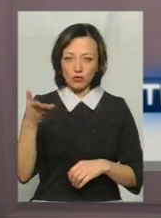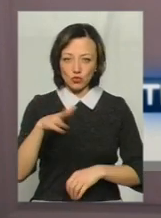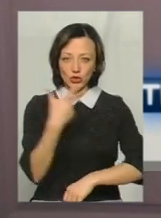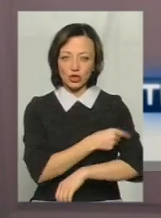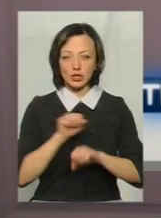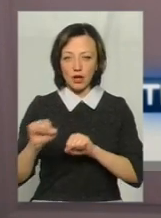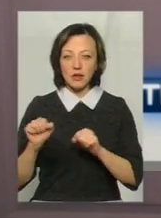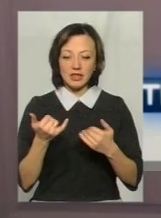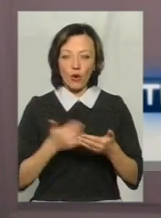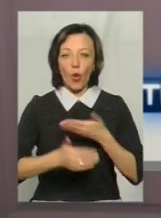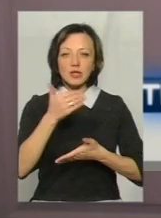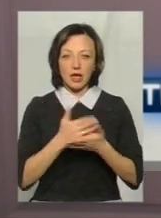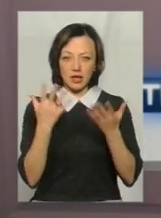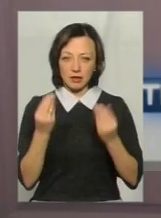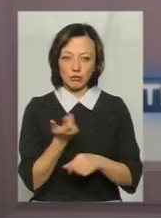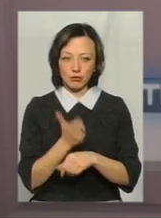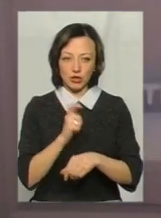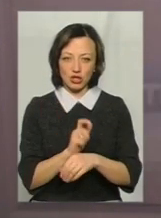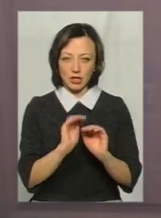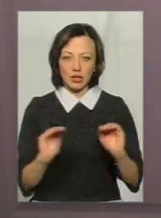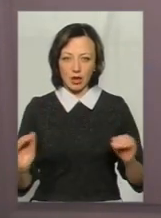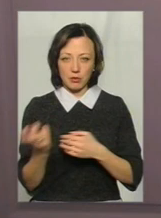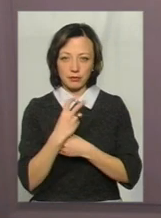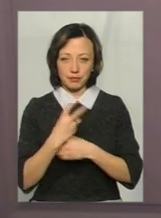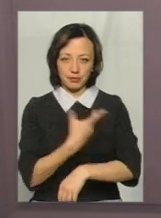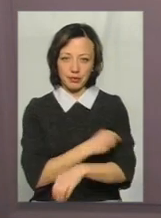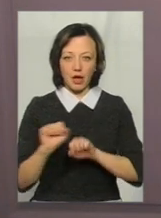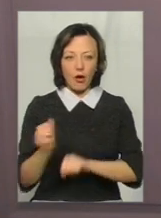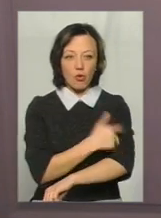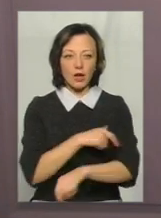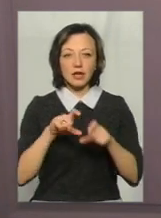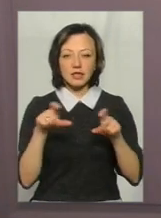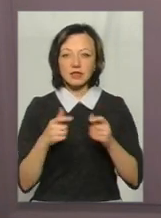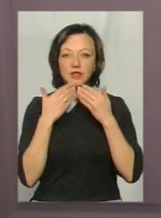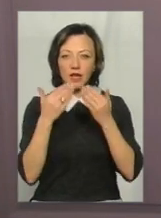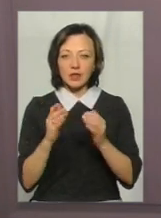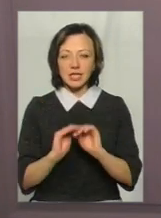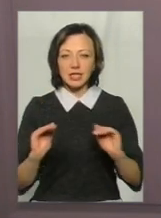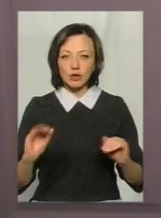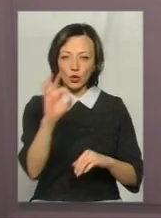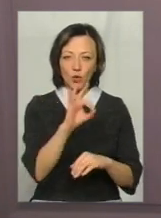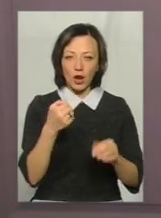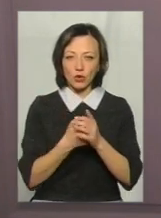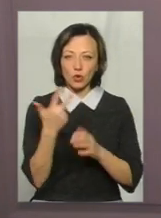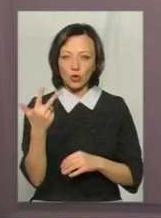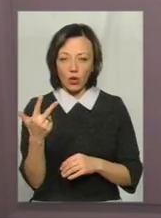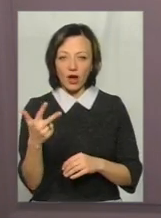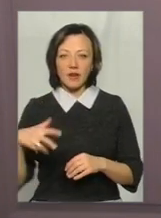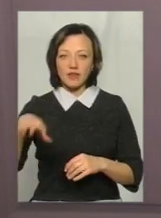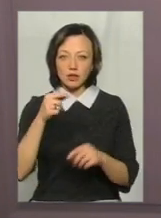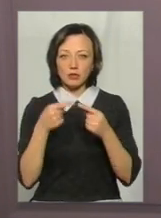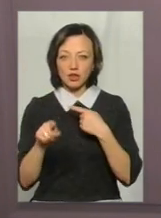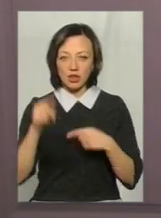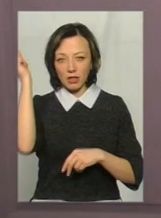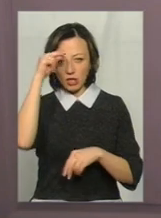Оце останні ці дні більше стало дітей. В основному в поліклініку звертаються неорганізовані діти, це від 0 до 3, так як всім іншим роблять